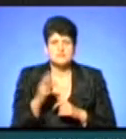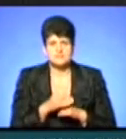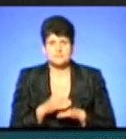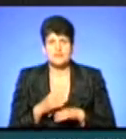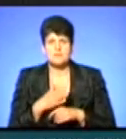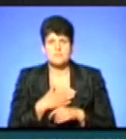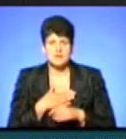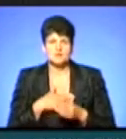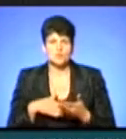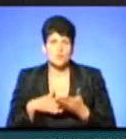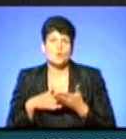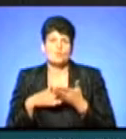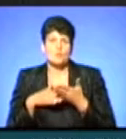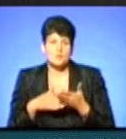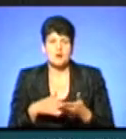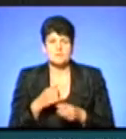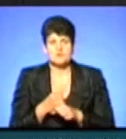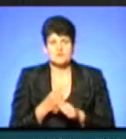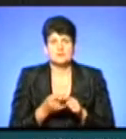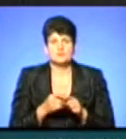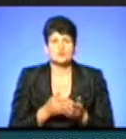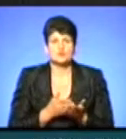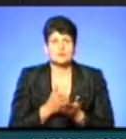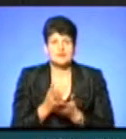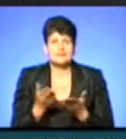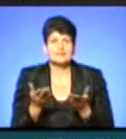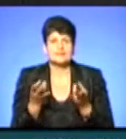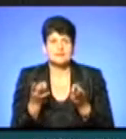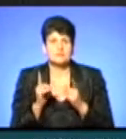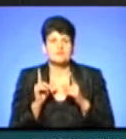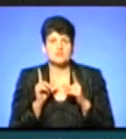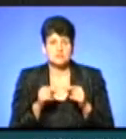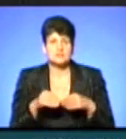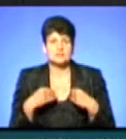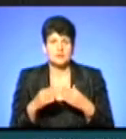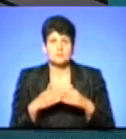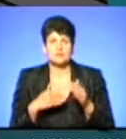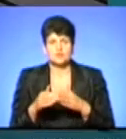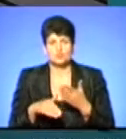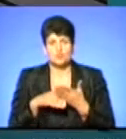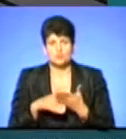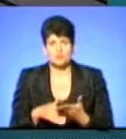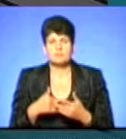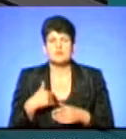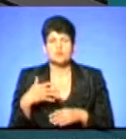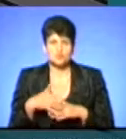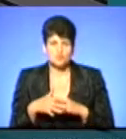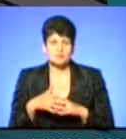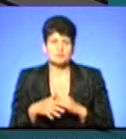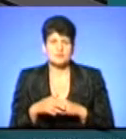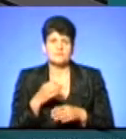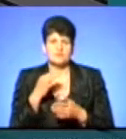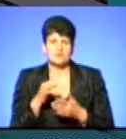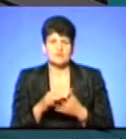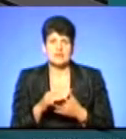Але ми їм допомагаємо, як кажуть, працювати в цьому напрямку. І де треба, виїжджаємо і надаємо практичну допомогу. Так, ну, власне, ми розуміємо, де відповідальність